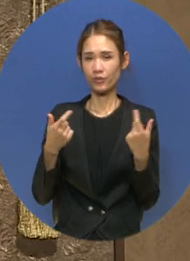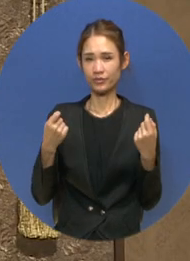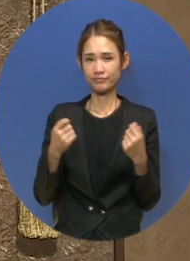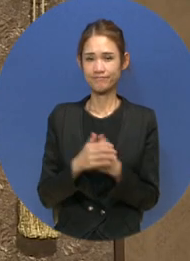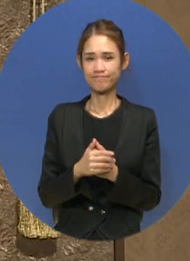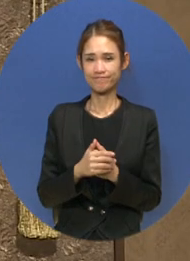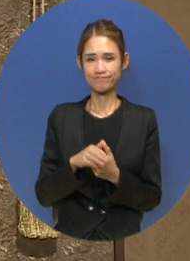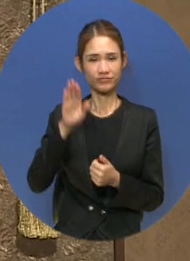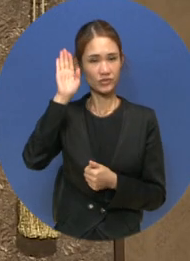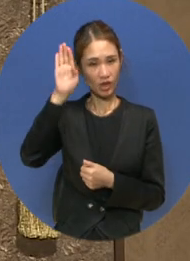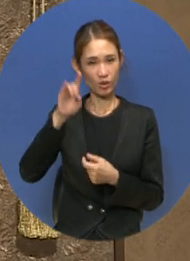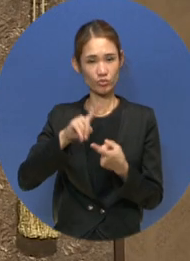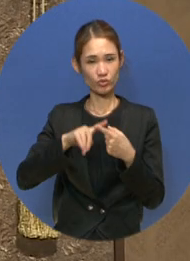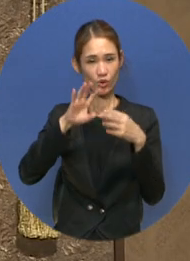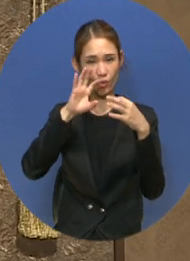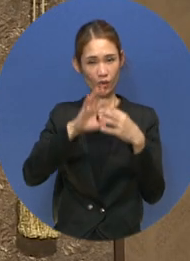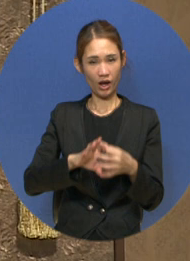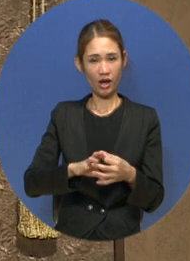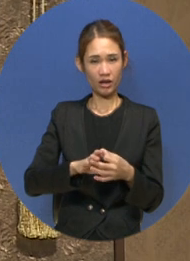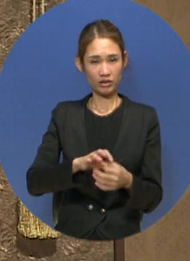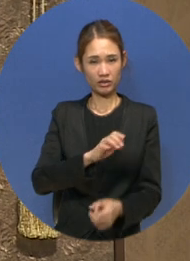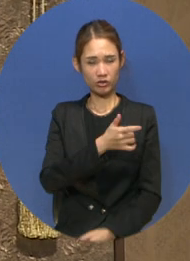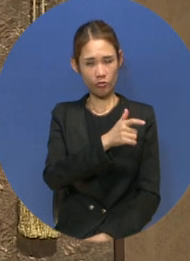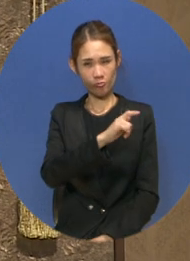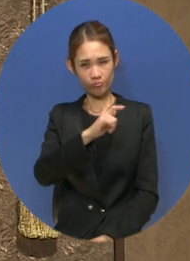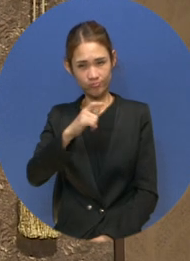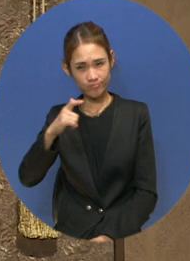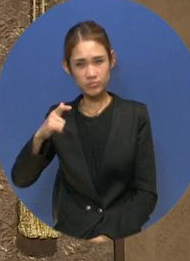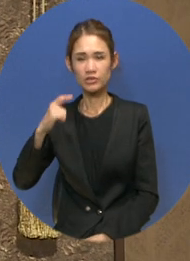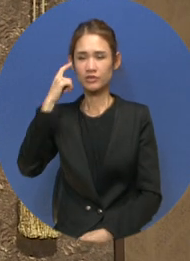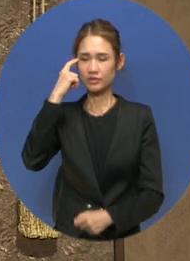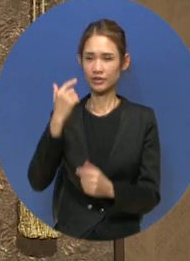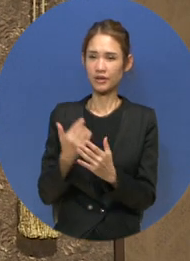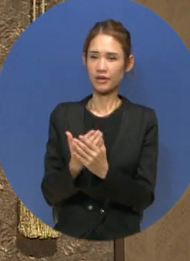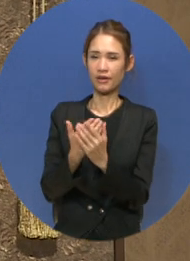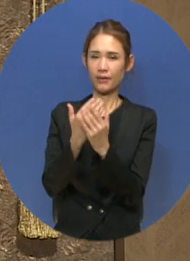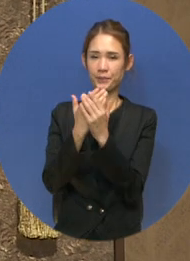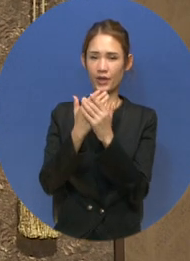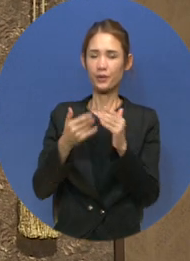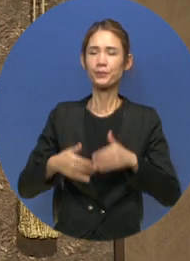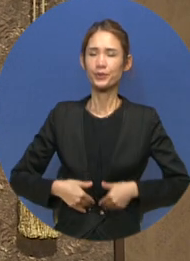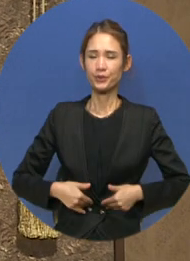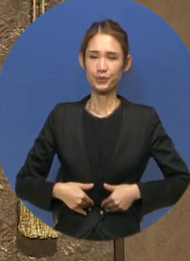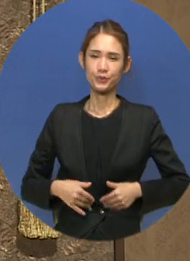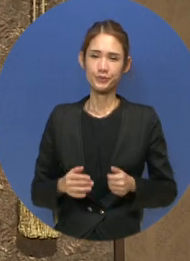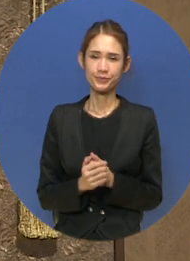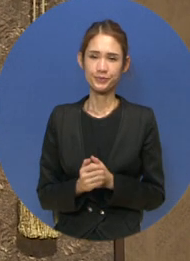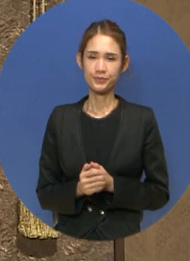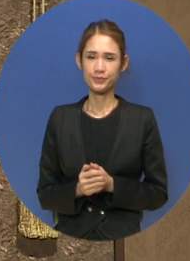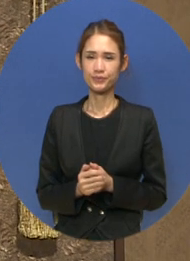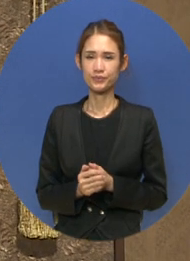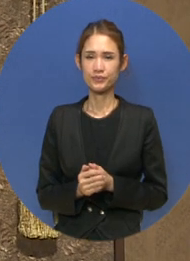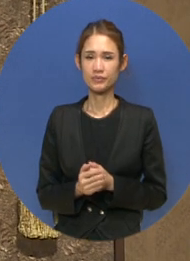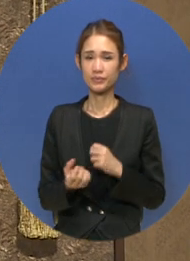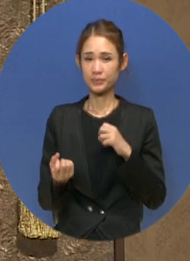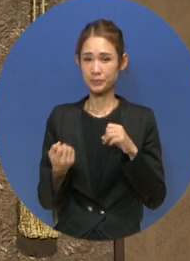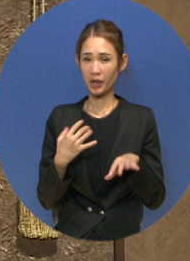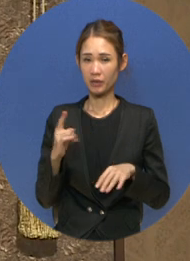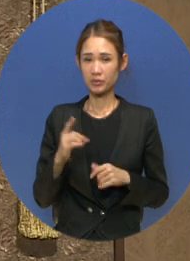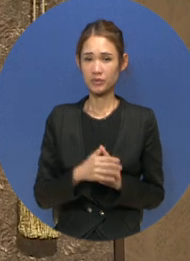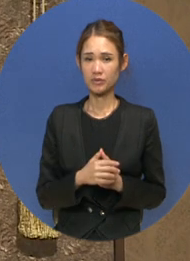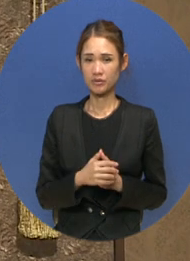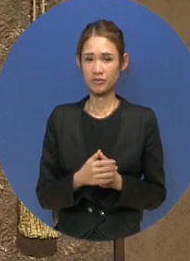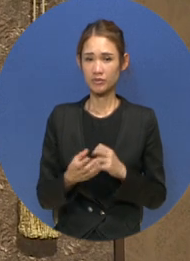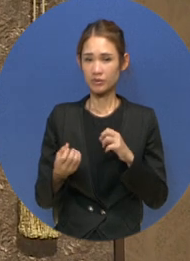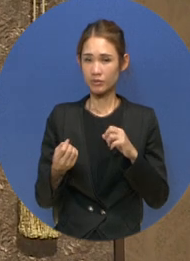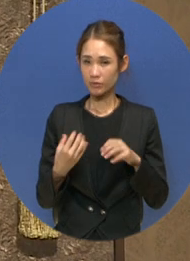네. 앞으로도 그러한 부분들은 여러 가지 방향에서 다각도로 개발되어야 된다고 생각합니다. 합니다. 네. 반응은 어땠나요?